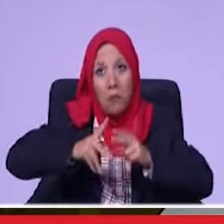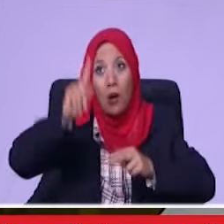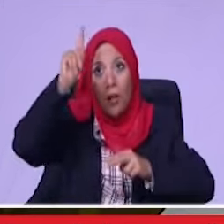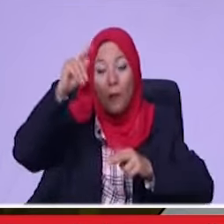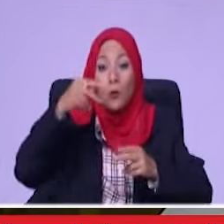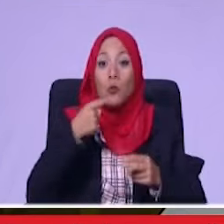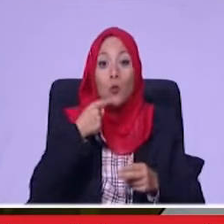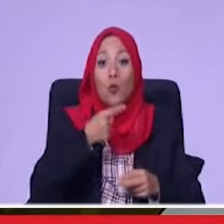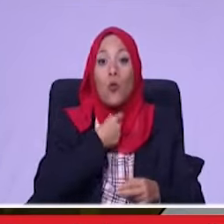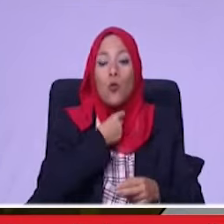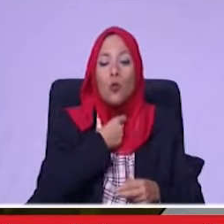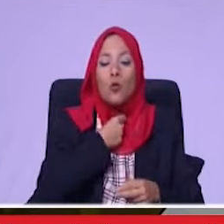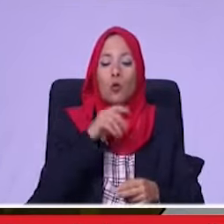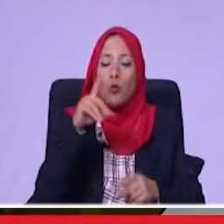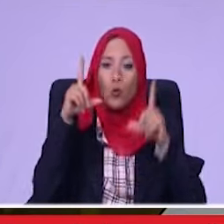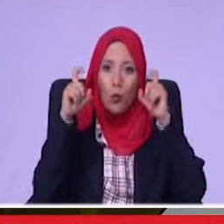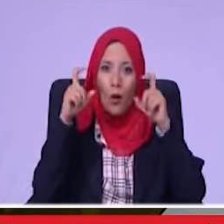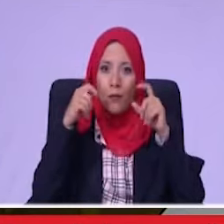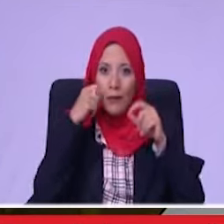في واحد من الناس